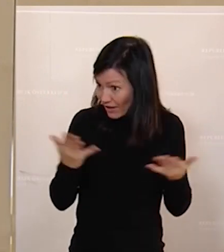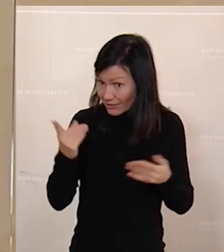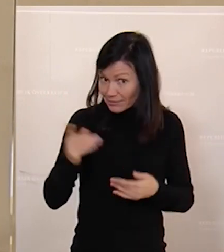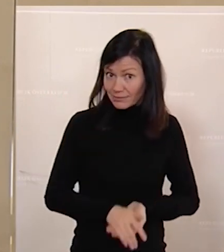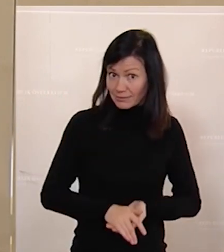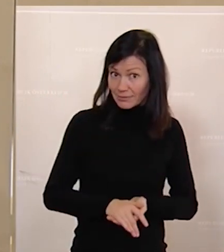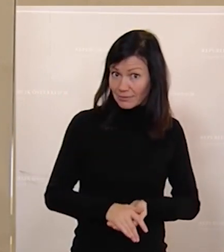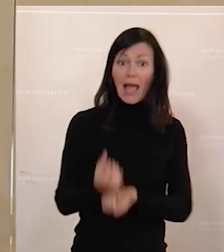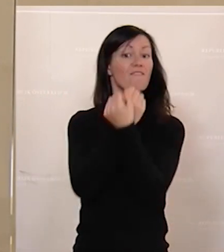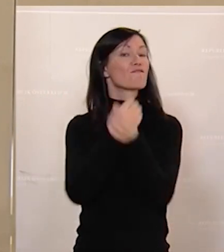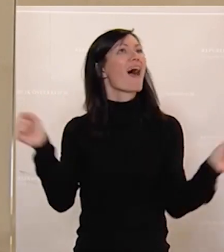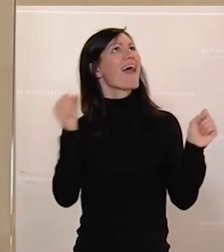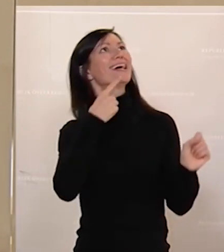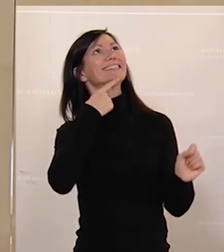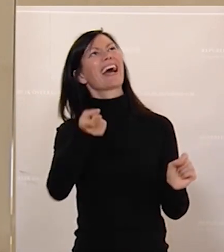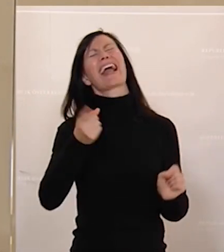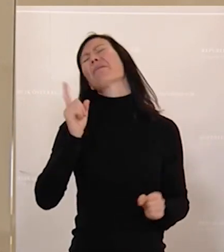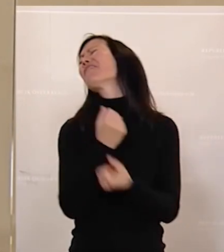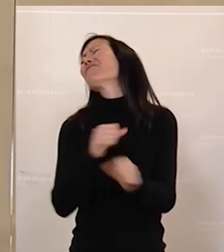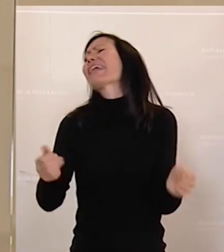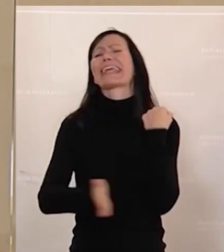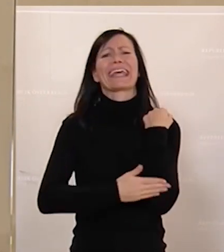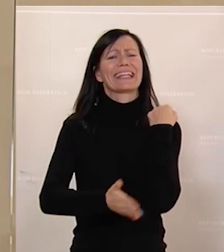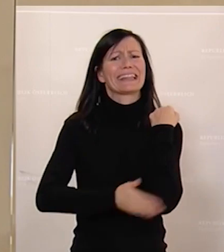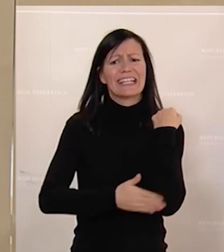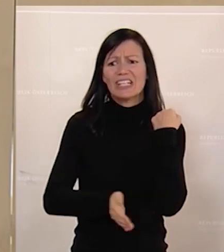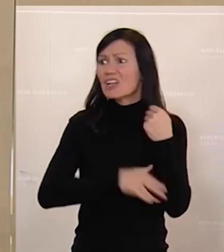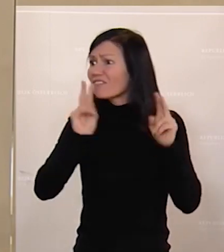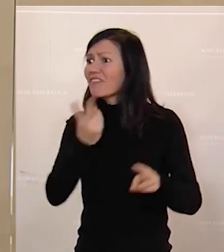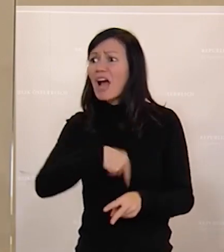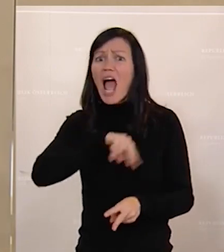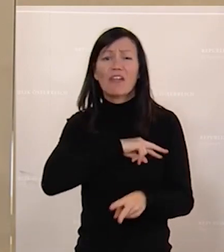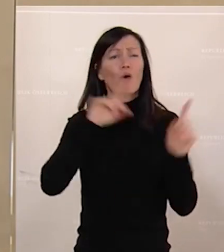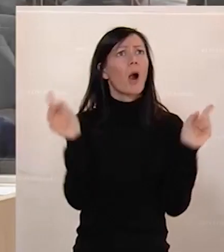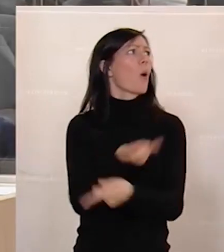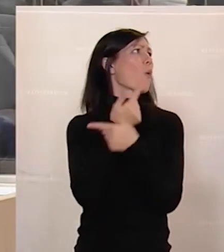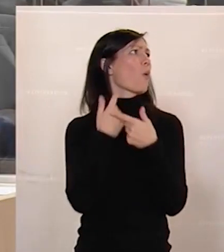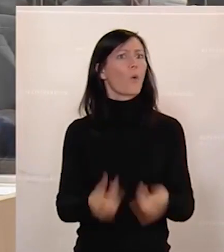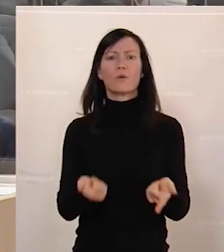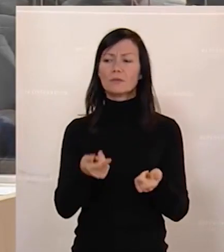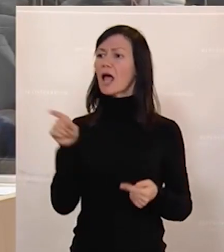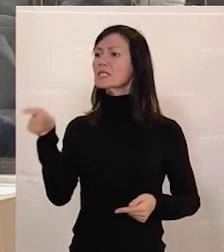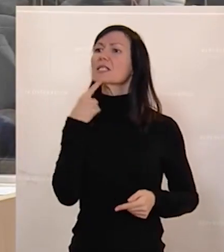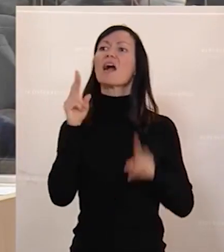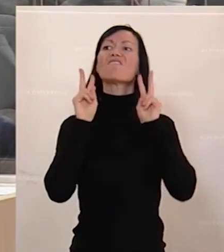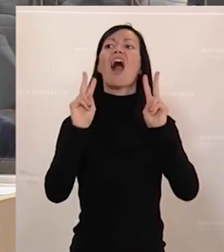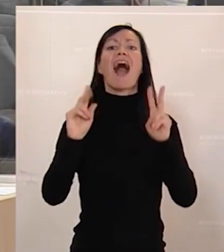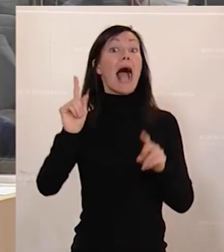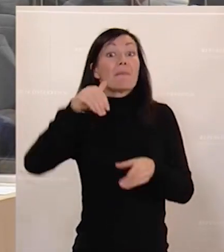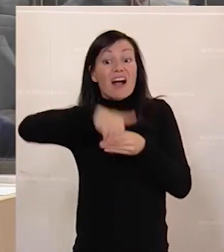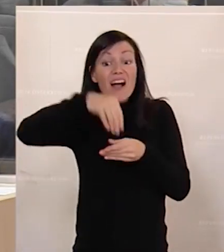eine Freiheit, die fast schon kindisch ist, ohne Verantwortung. Sie reden von Wahrheit und wissen nicht einmal,